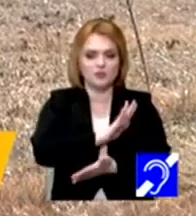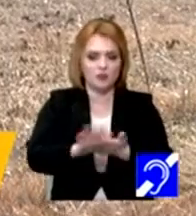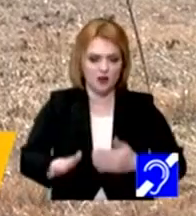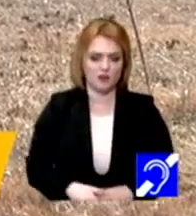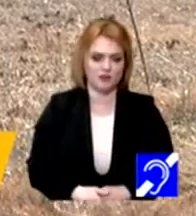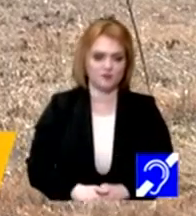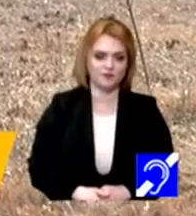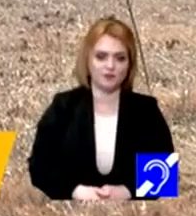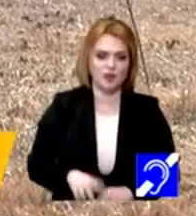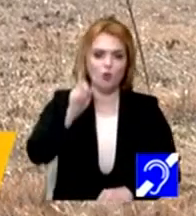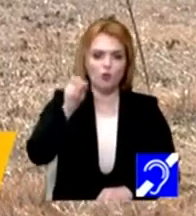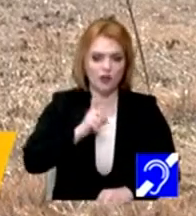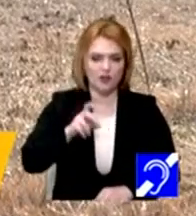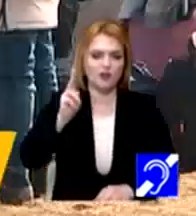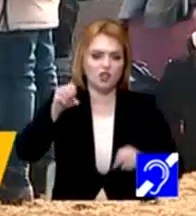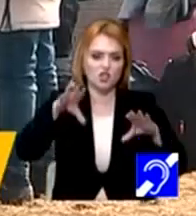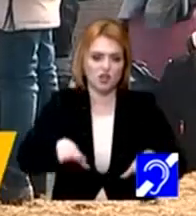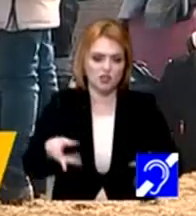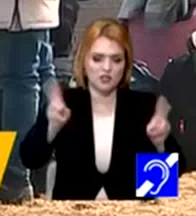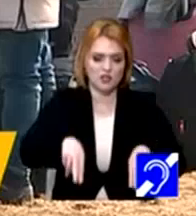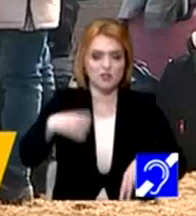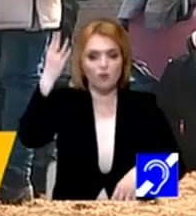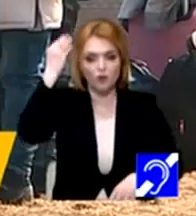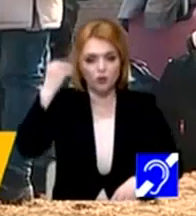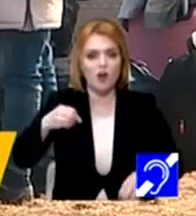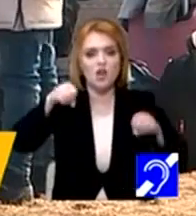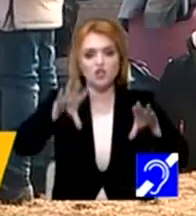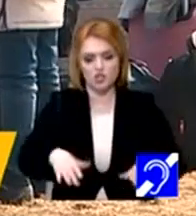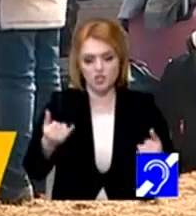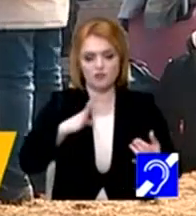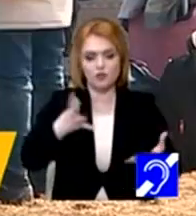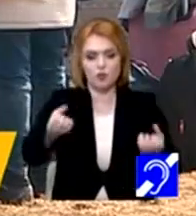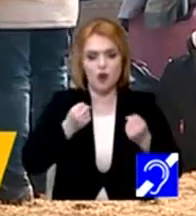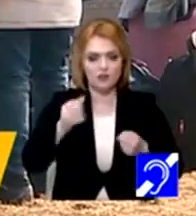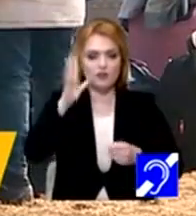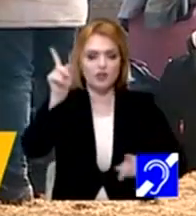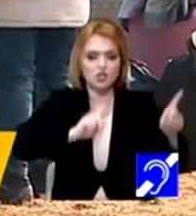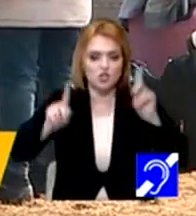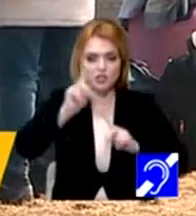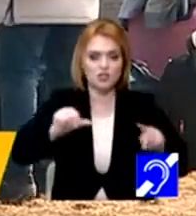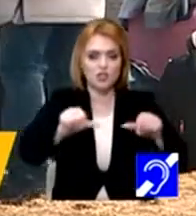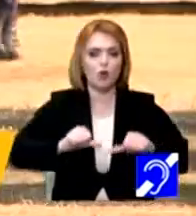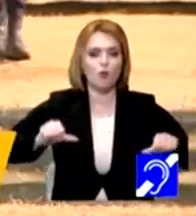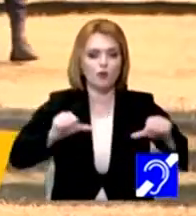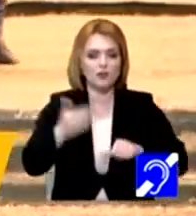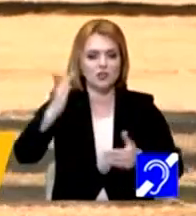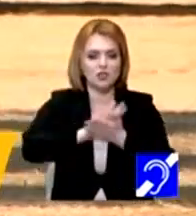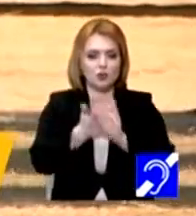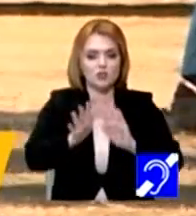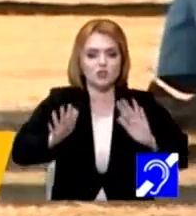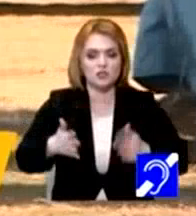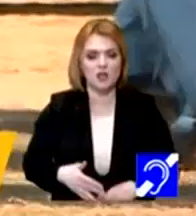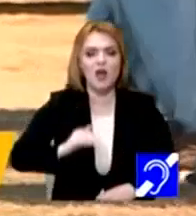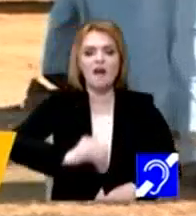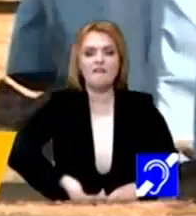Societatea pe Acțiuni Mold Telecom din Republica Moldova. Decizia a fost luată astăzi în cadrul ședinței Comisiei pentru Situații Excepționale.